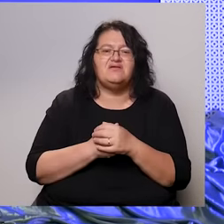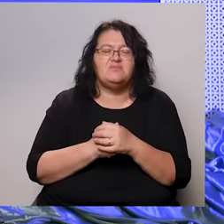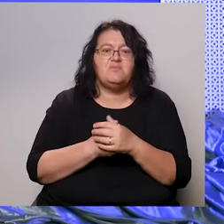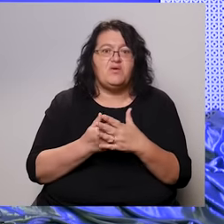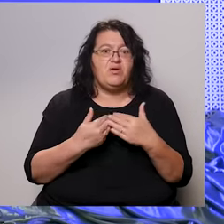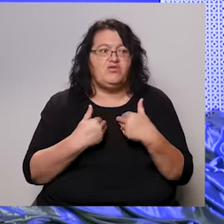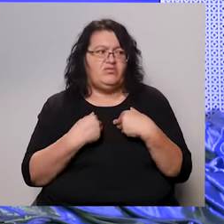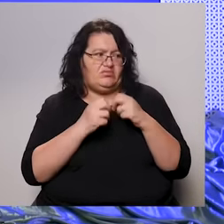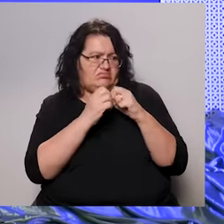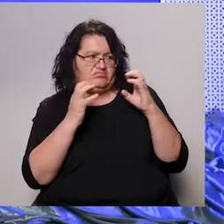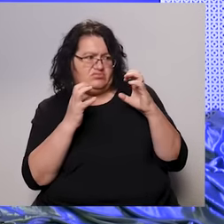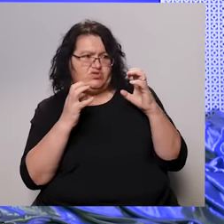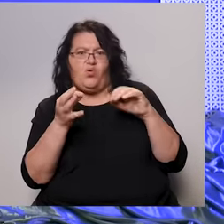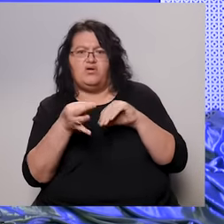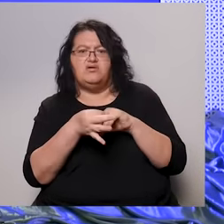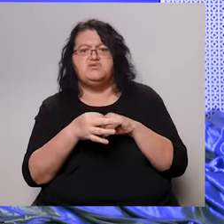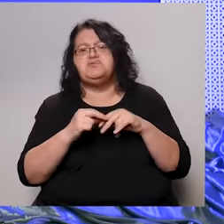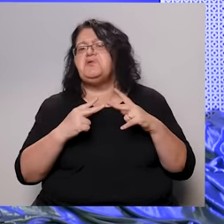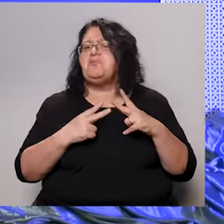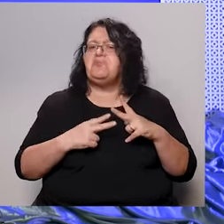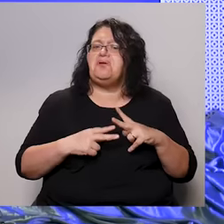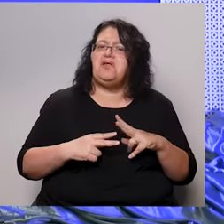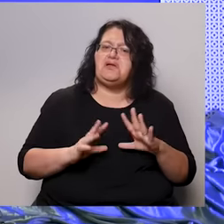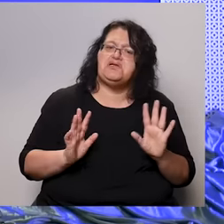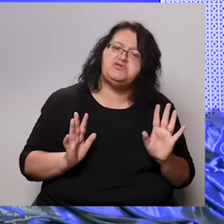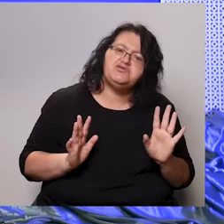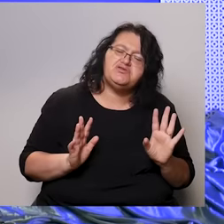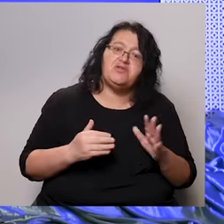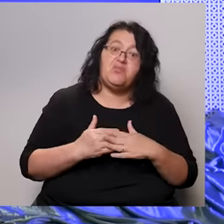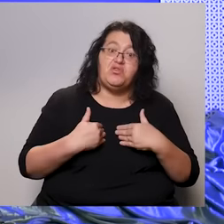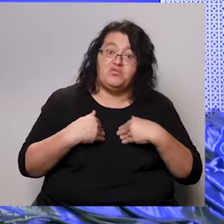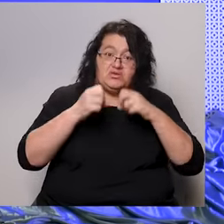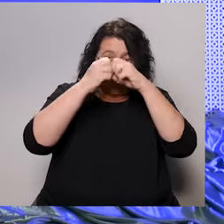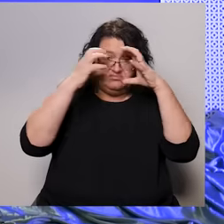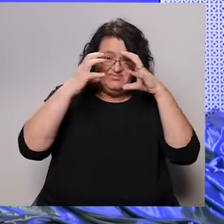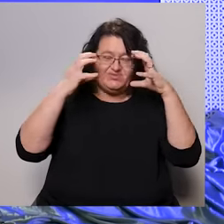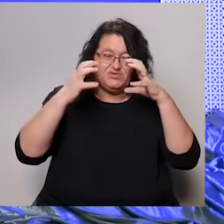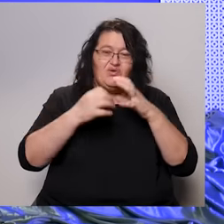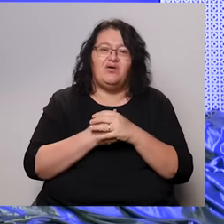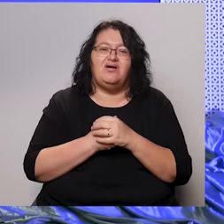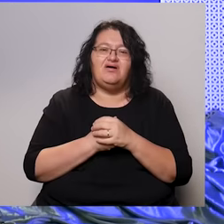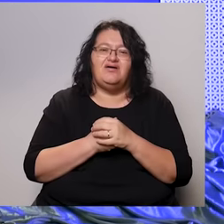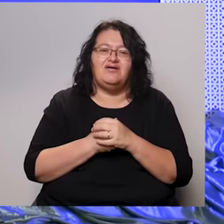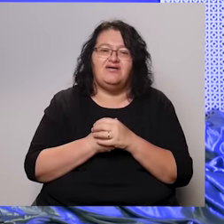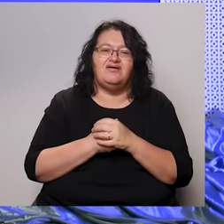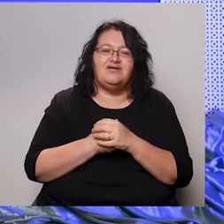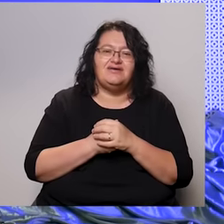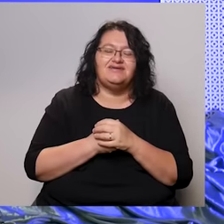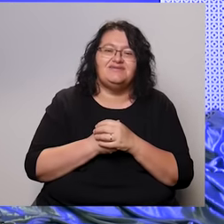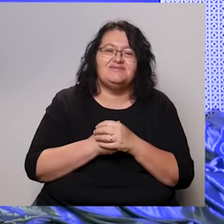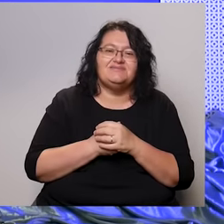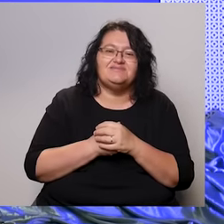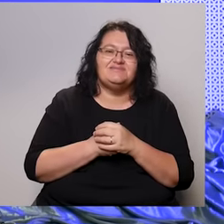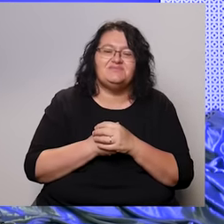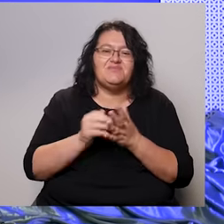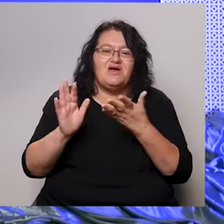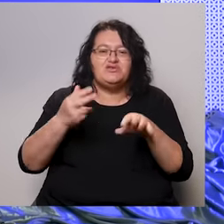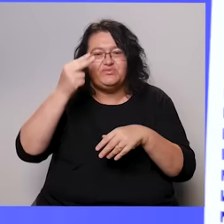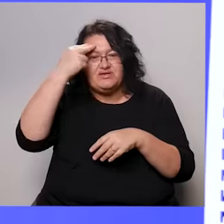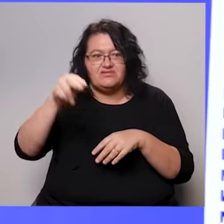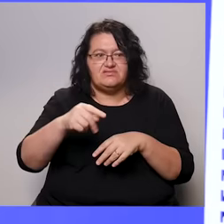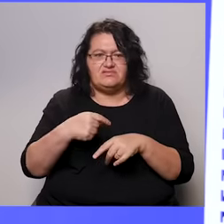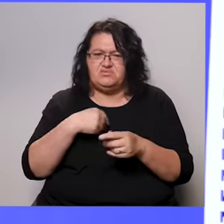Pentru mine a fost un șoc. Soția era liniștită. A început ea să anunțe. Da, da. Și am zis eu,